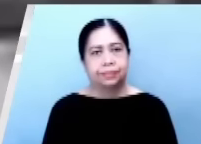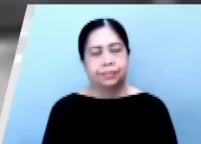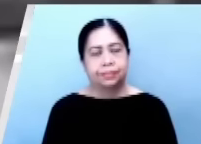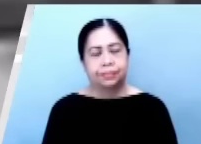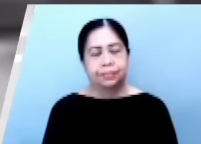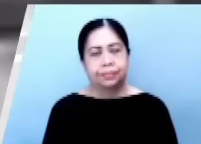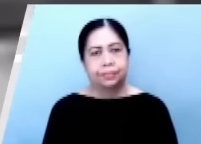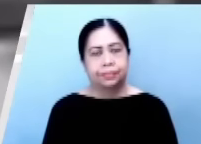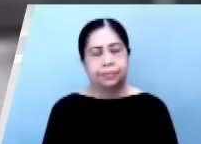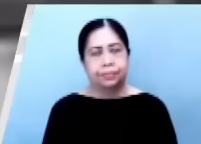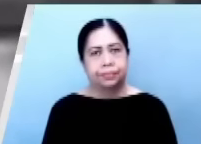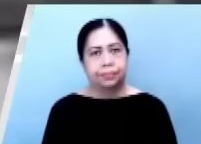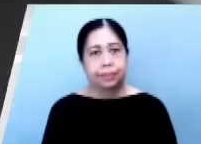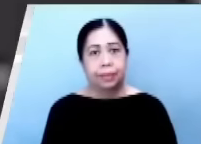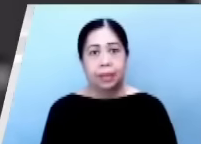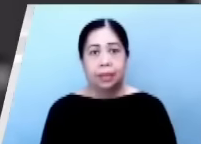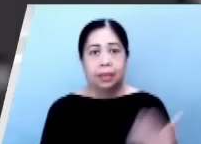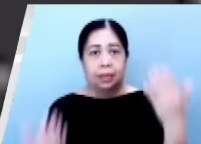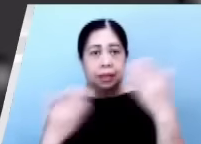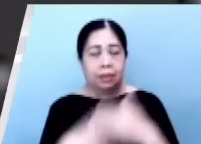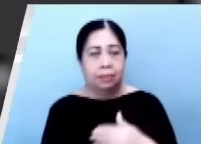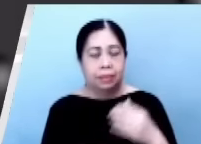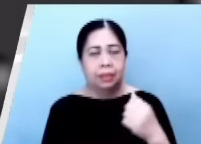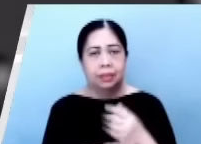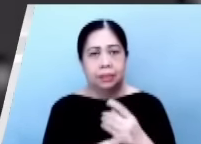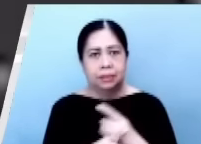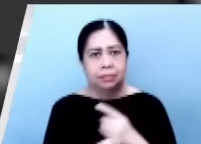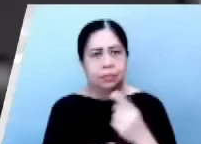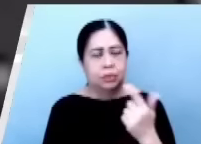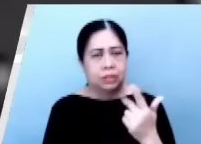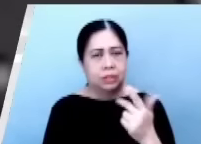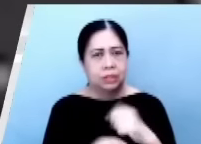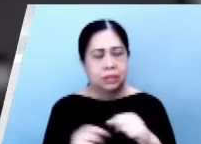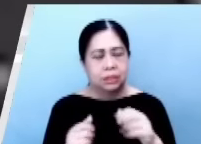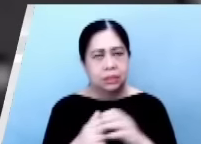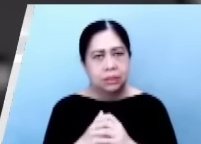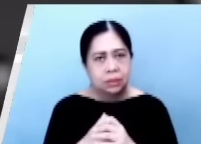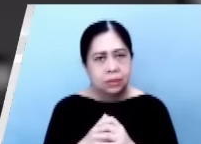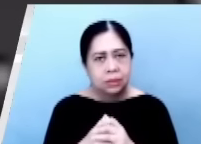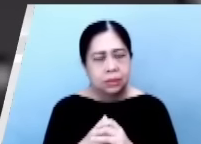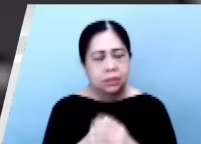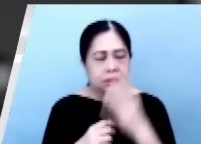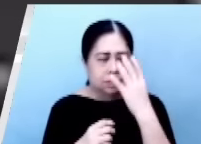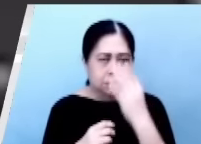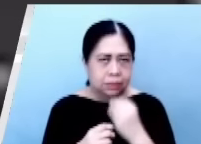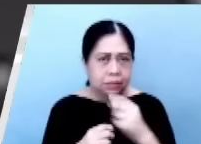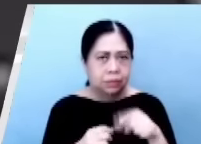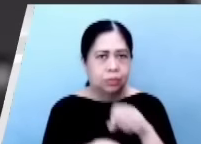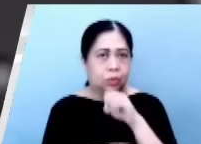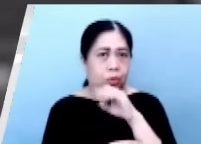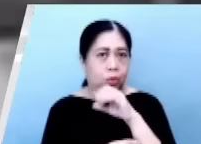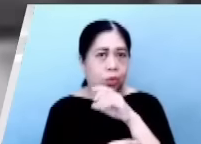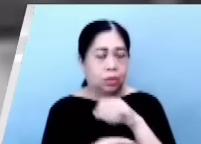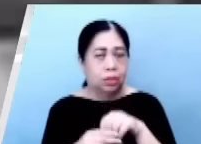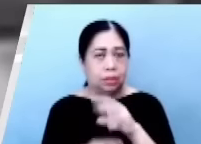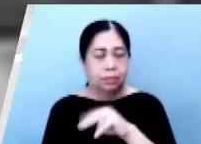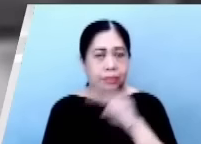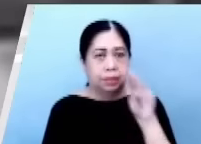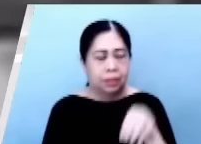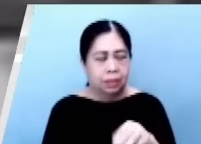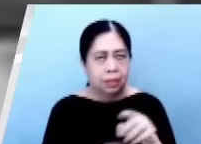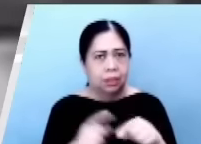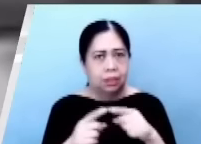Gabi ng December 3, 2023, may imbing na natutulog ang 73 gulang na lola na yan sa Maynila nang binusalan